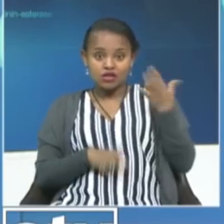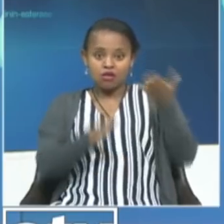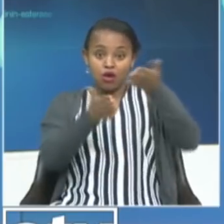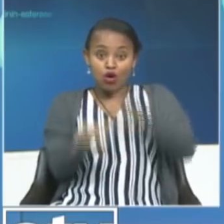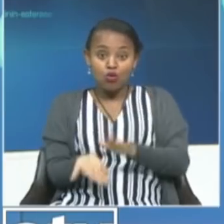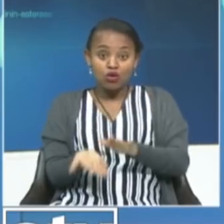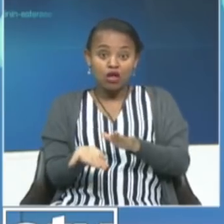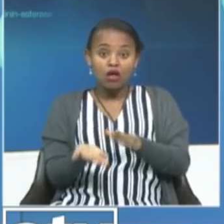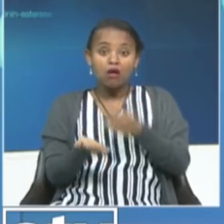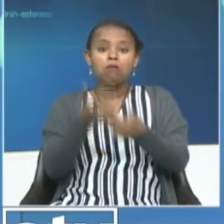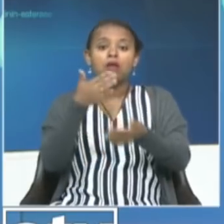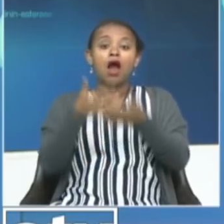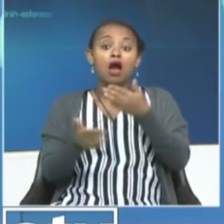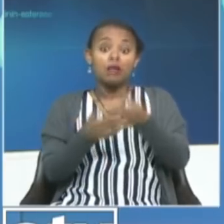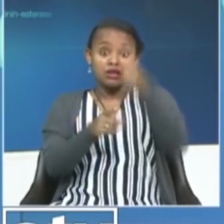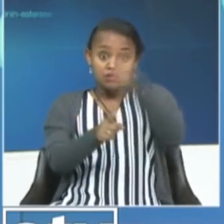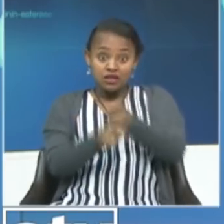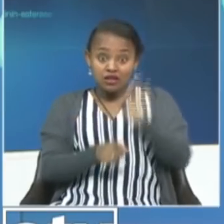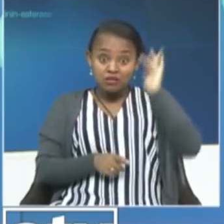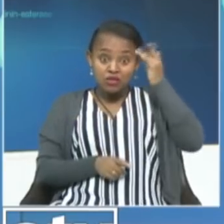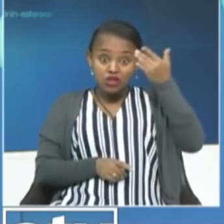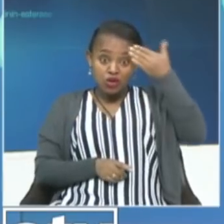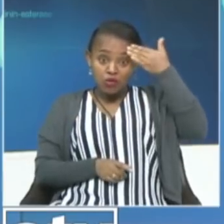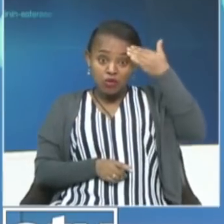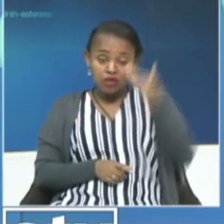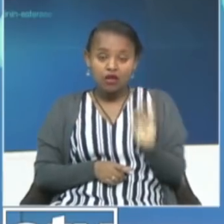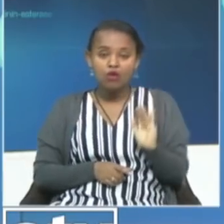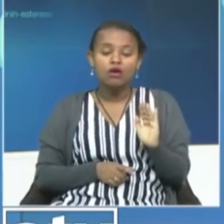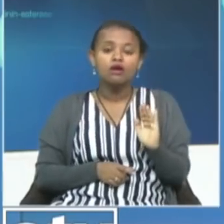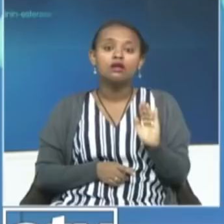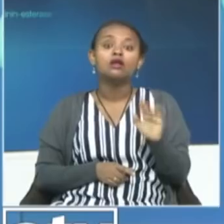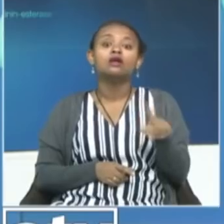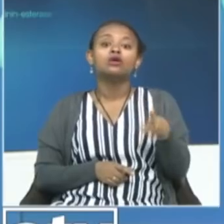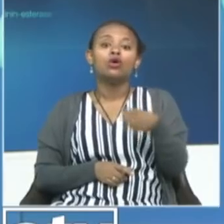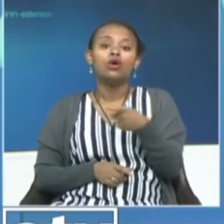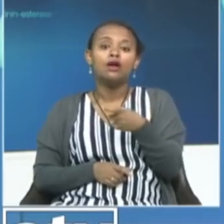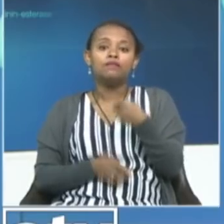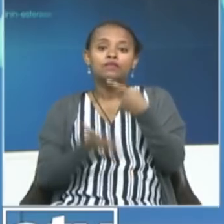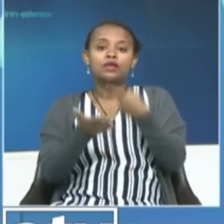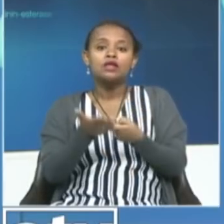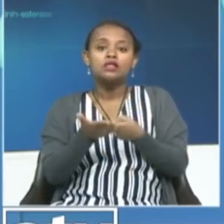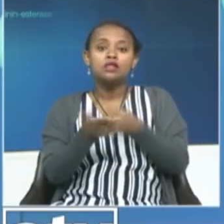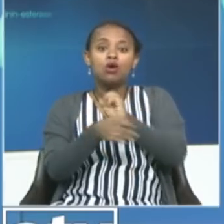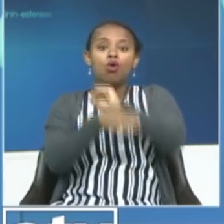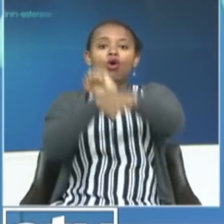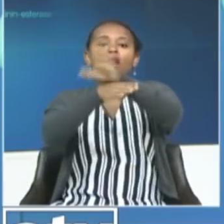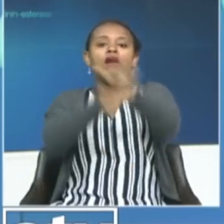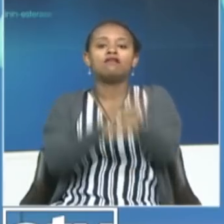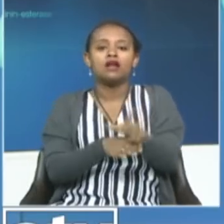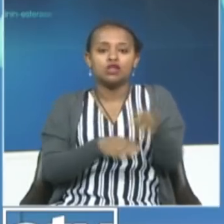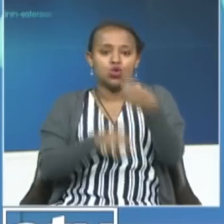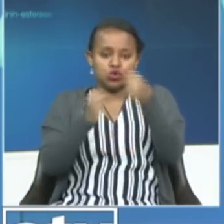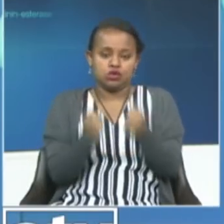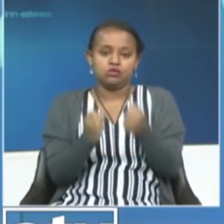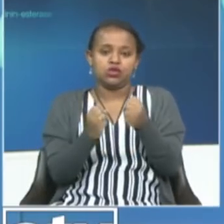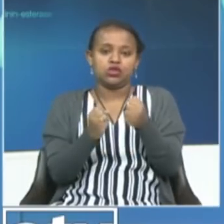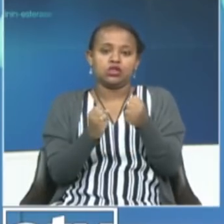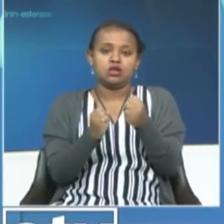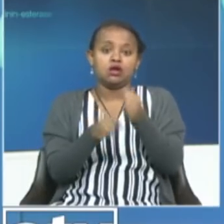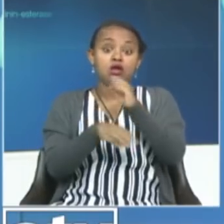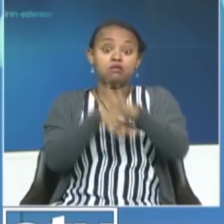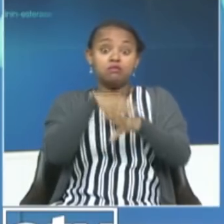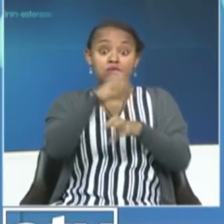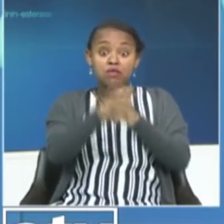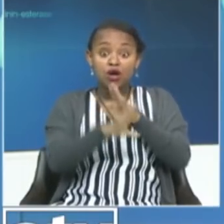ከሞተ ምናልባት በትክክል በሽታው የማይታወቅ ከሆነ የዚህ የኮሮና ቫይረስ ሊሆን ስለሚችል